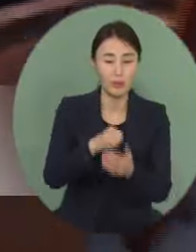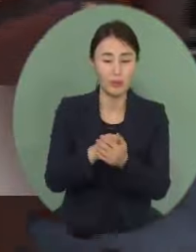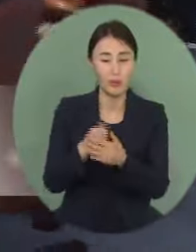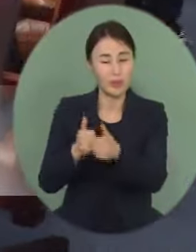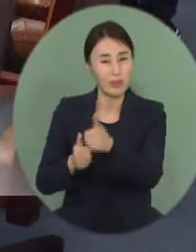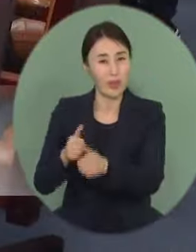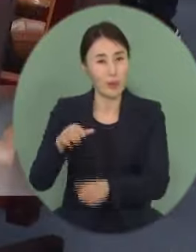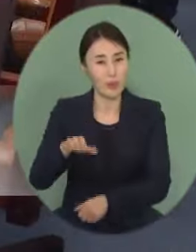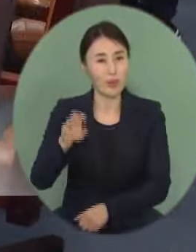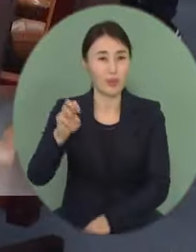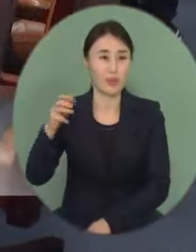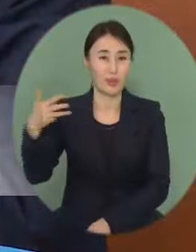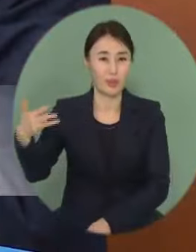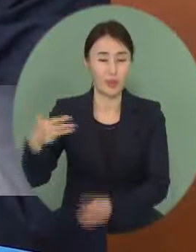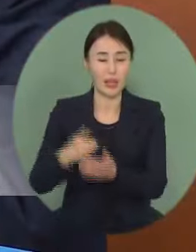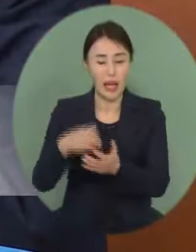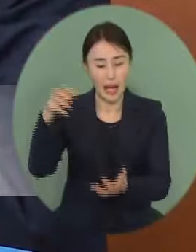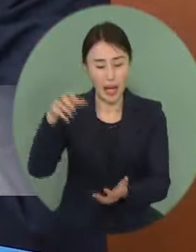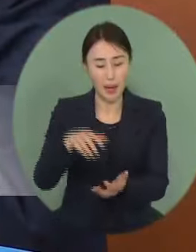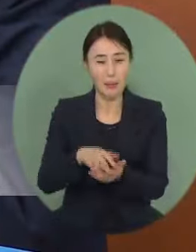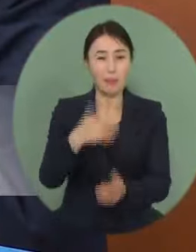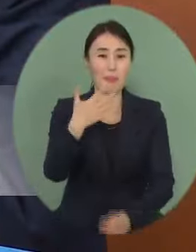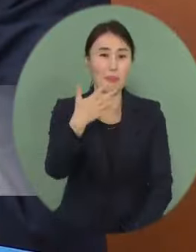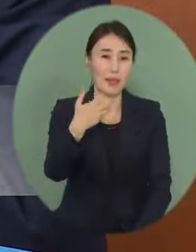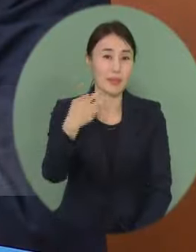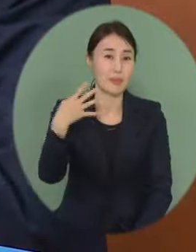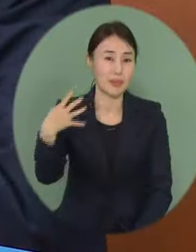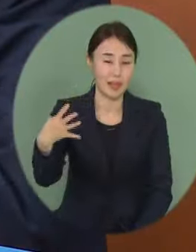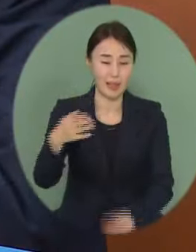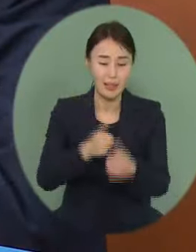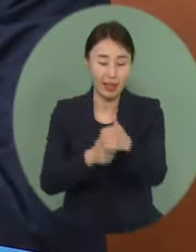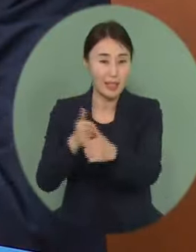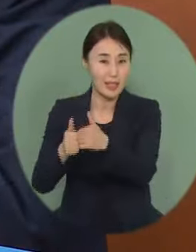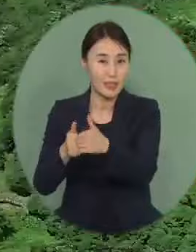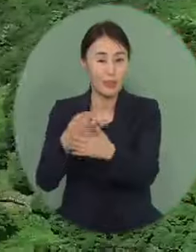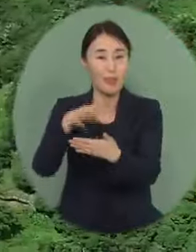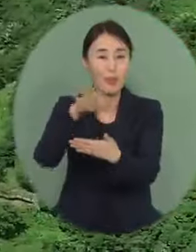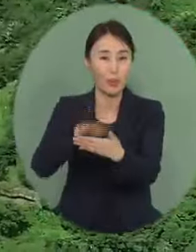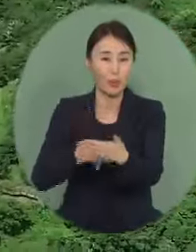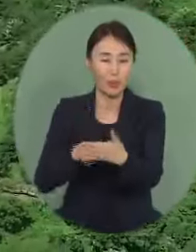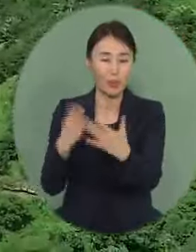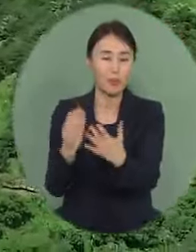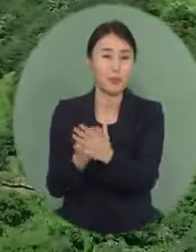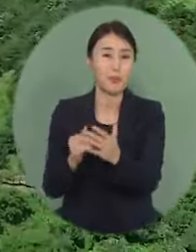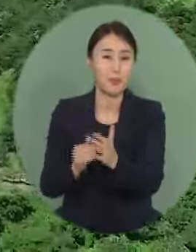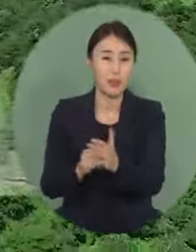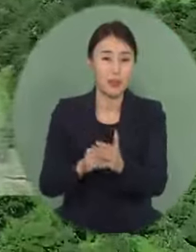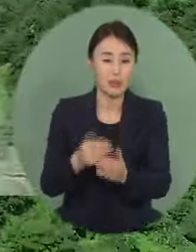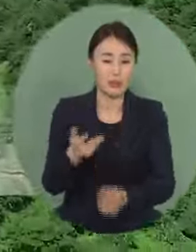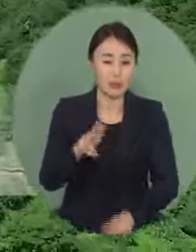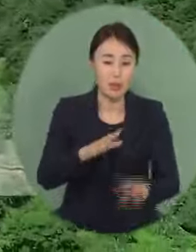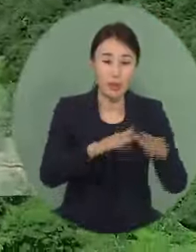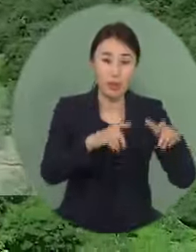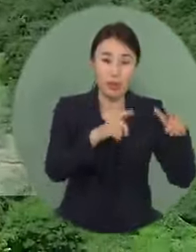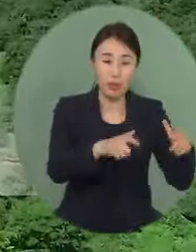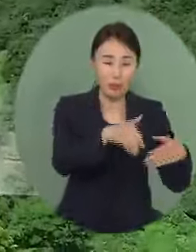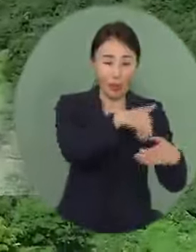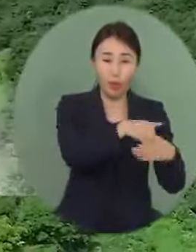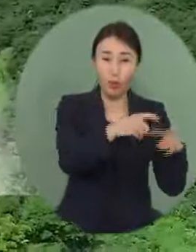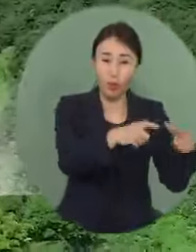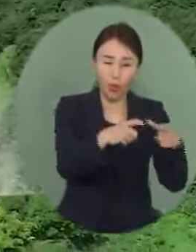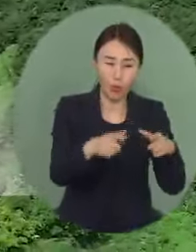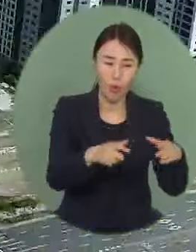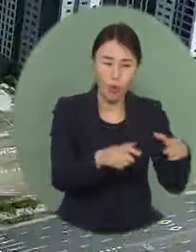38 곳으로 모두 네개 지역구의 대진표가 완성됐습니다 하지만 전남은 선거구 정이